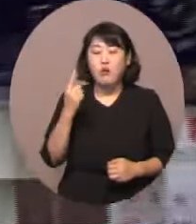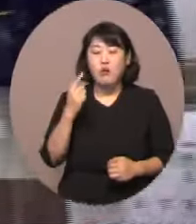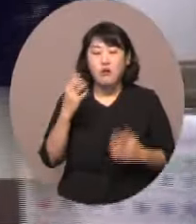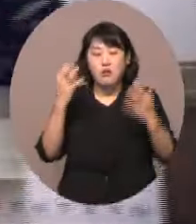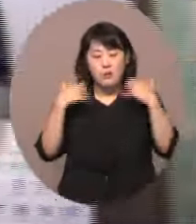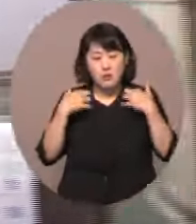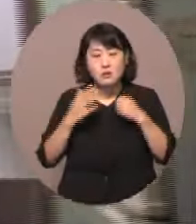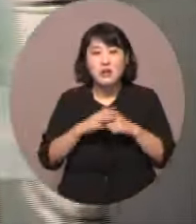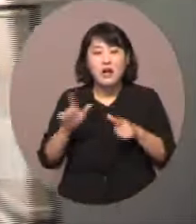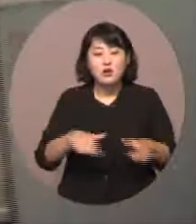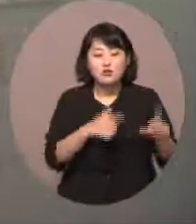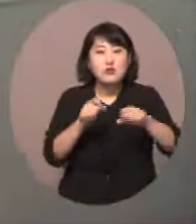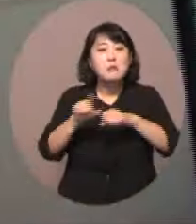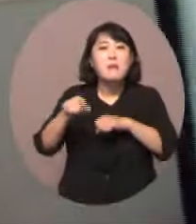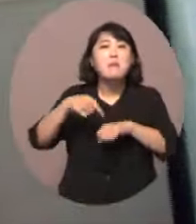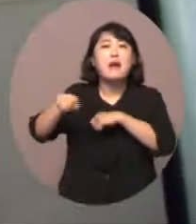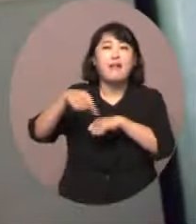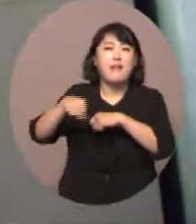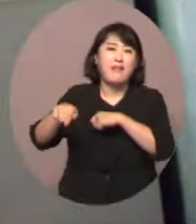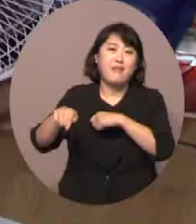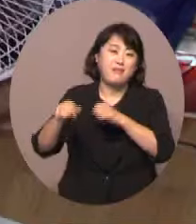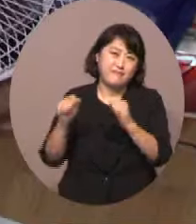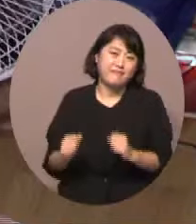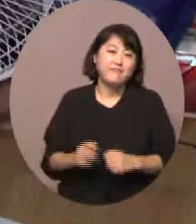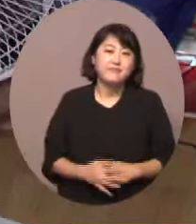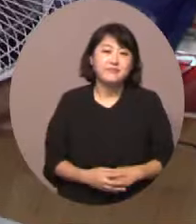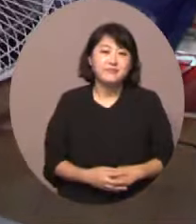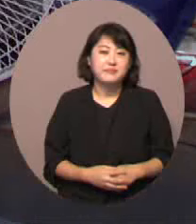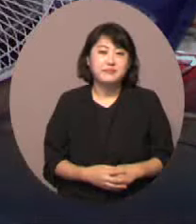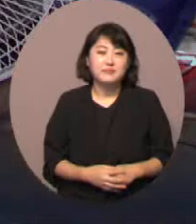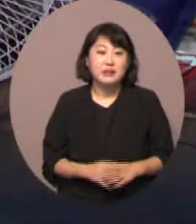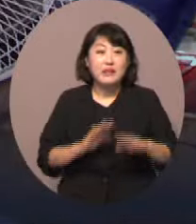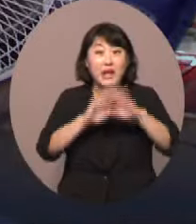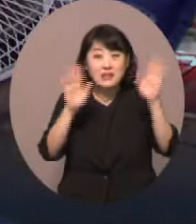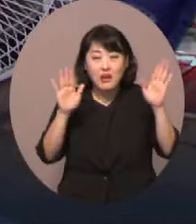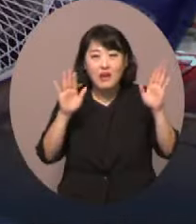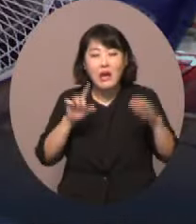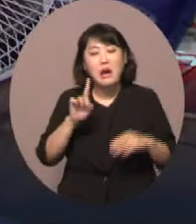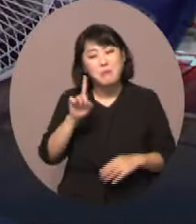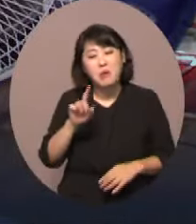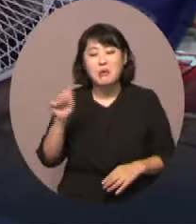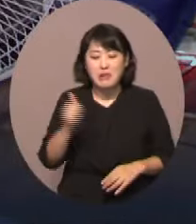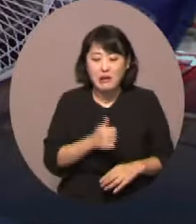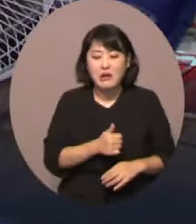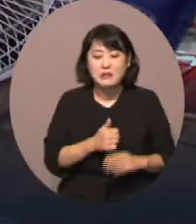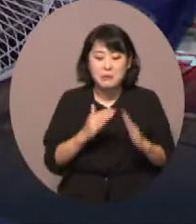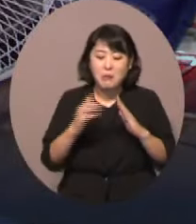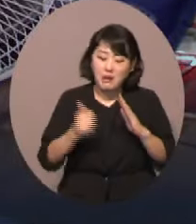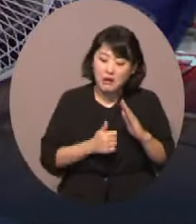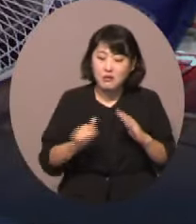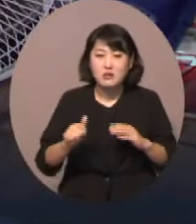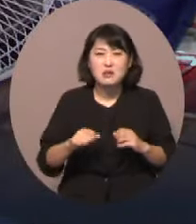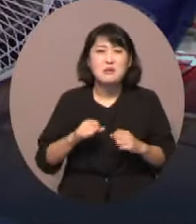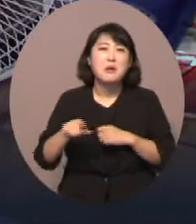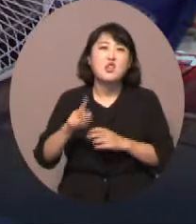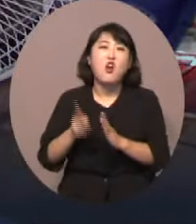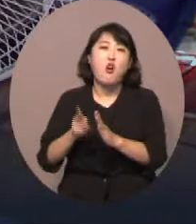하루 대부분의 시간을 밖에서 보냅니다. 낮에 한 번씩 왔다 갔다 하고 이제 거의 역질에서 거의 생활을